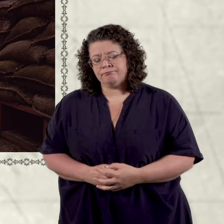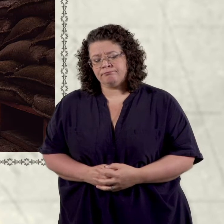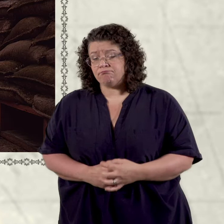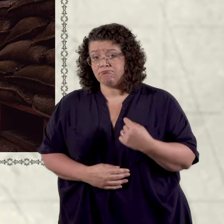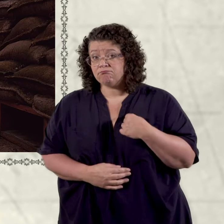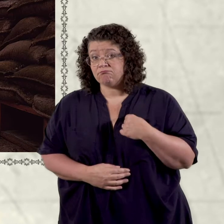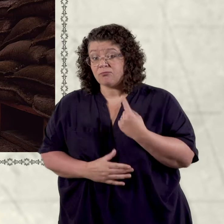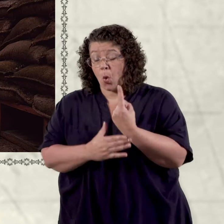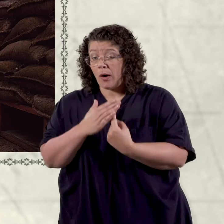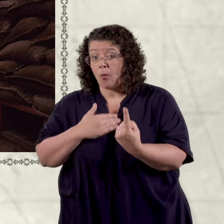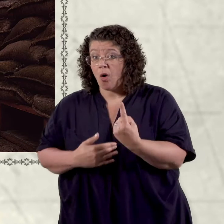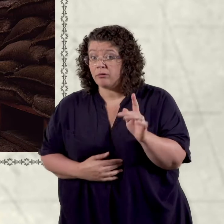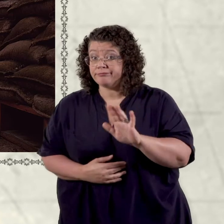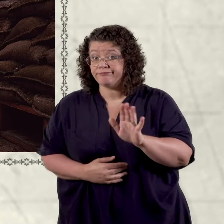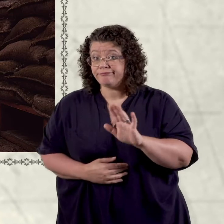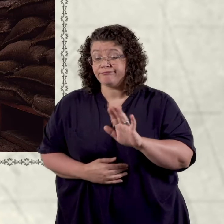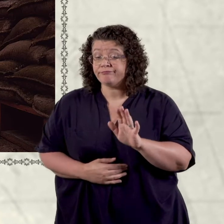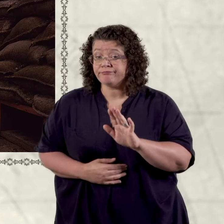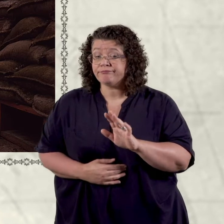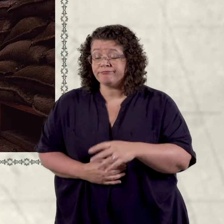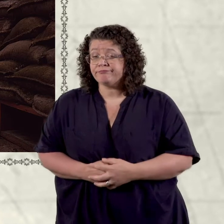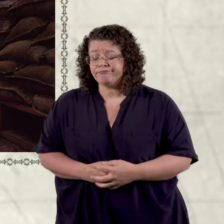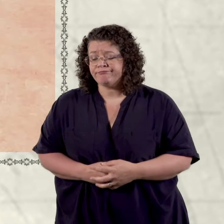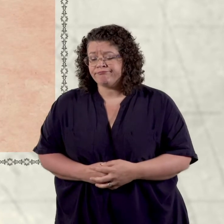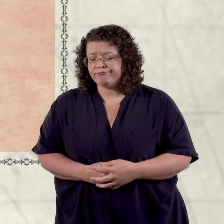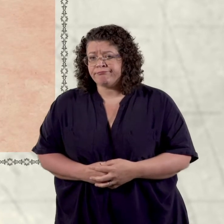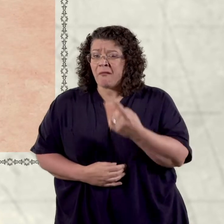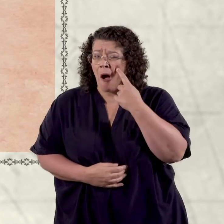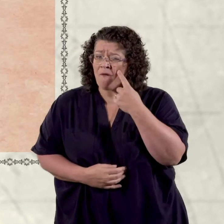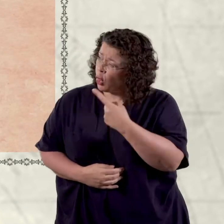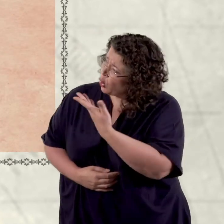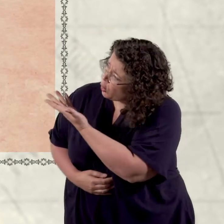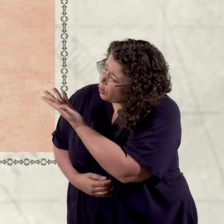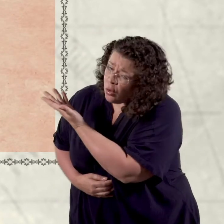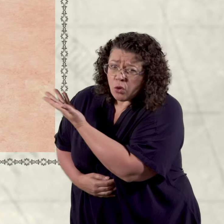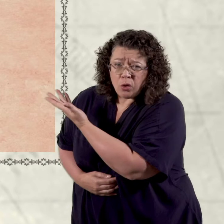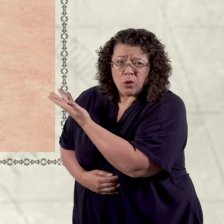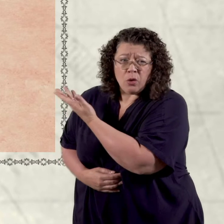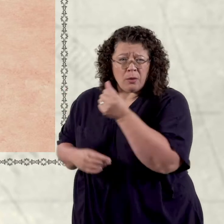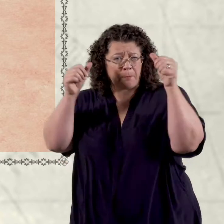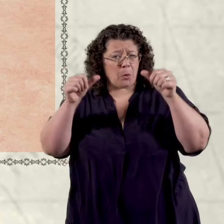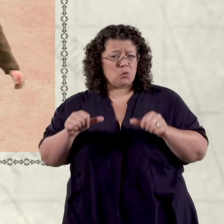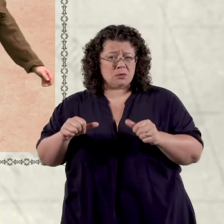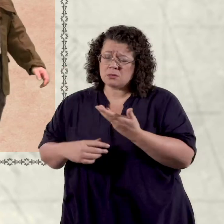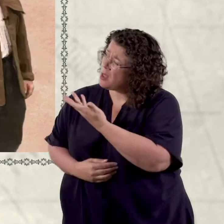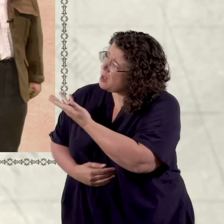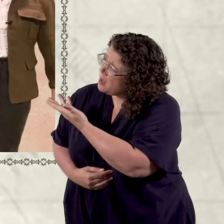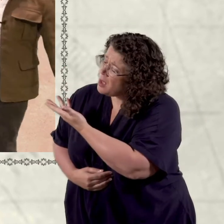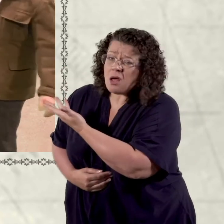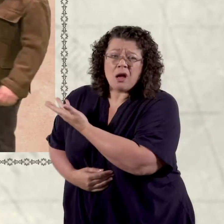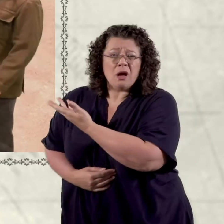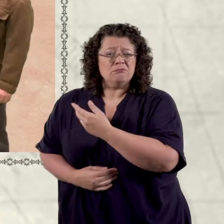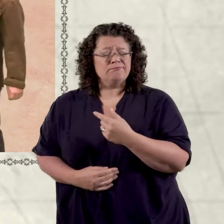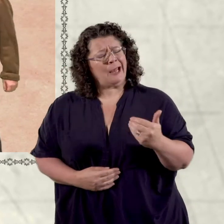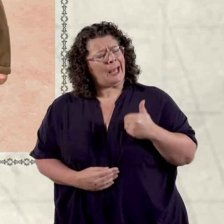Ond, dim fi oedd yr unig un. Rwan tan, dwi am i chi weld y poster yma. Dyma i chi